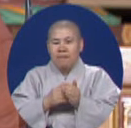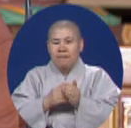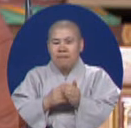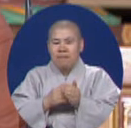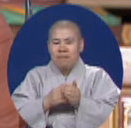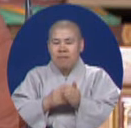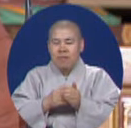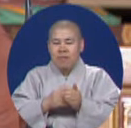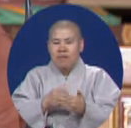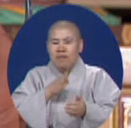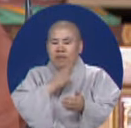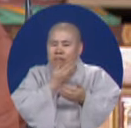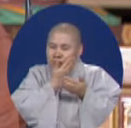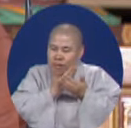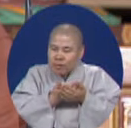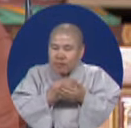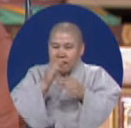이게 아주 중요한 겁니다.